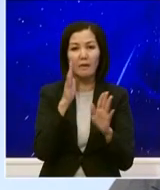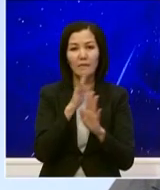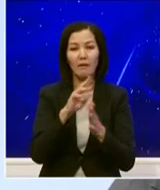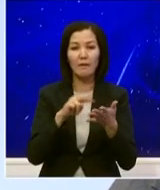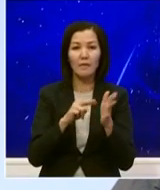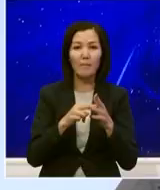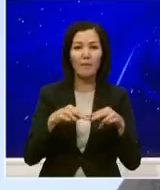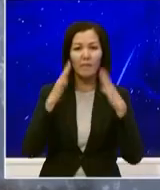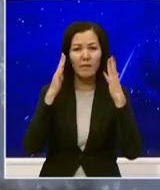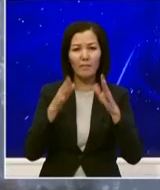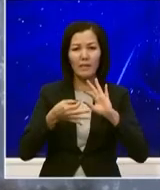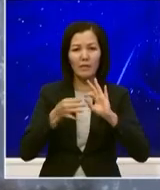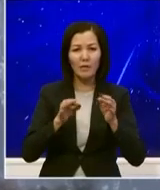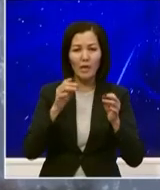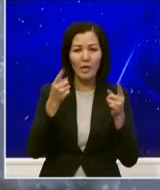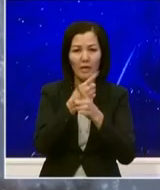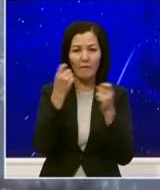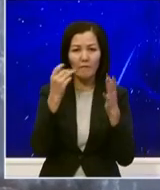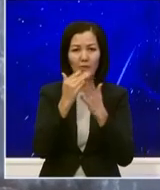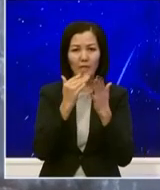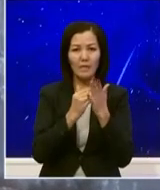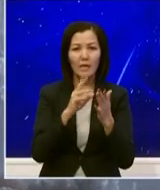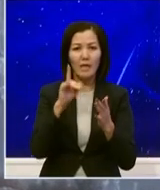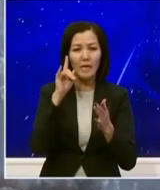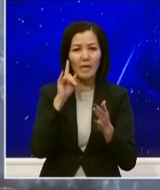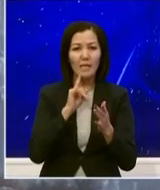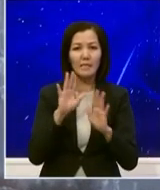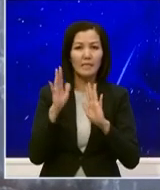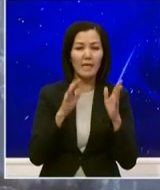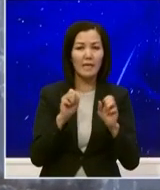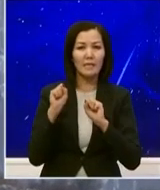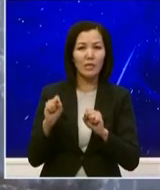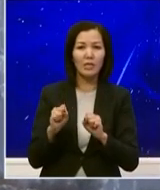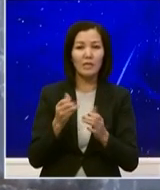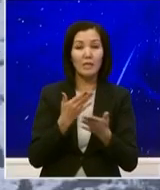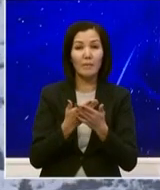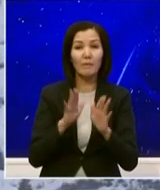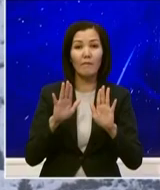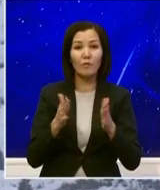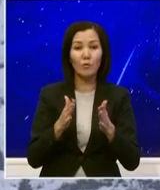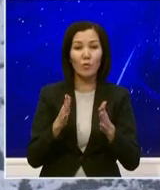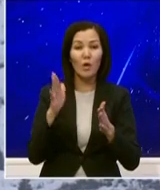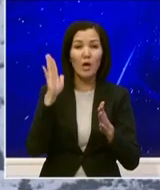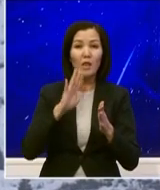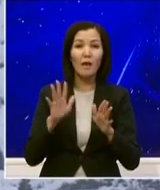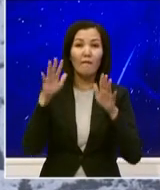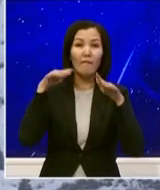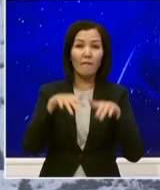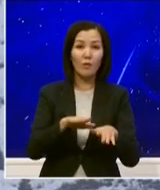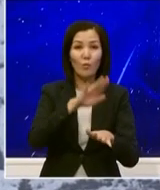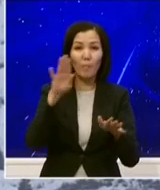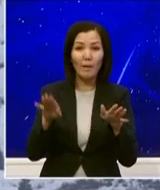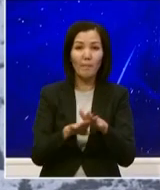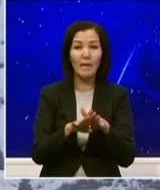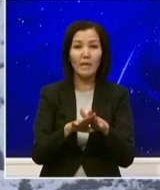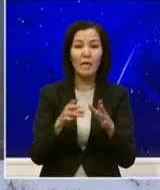Необходимо внимательно изучать информацию на табличках Казселезащиты. Если вы все же попали под лавину, спасатели рекомендуют связаться